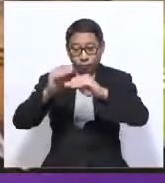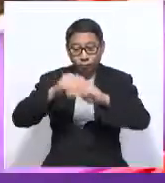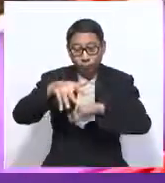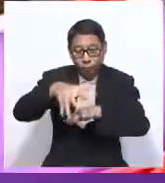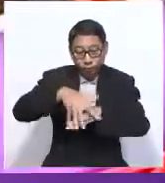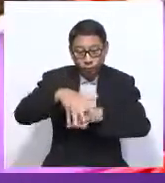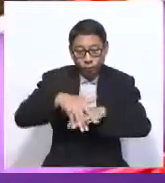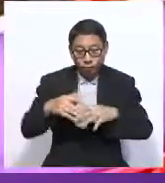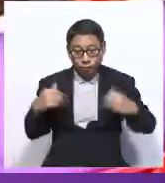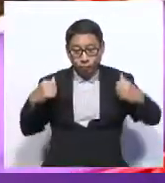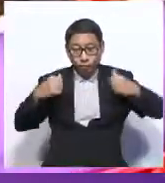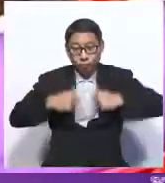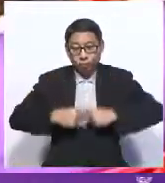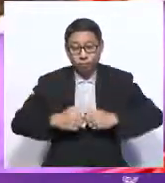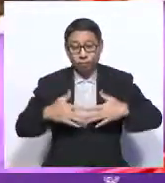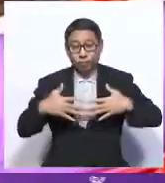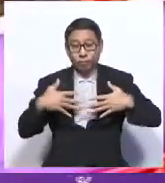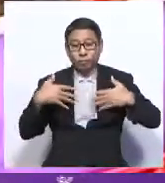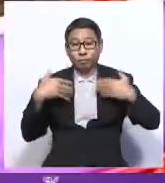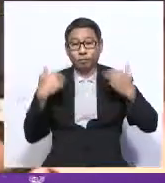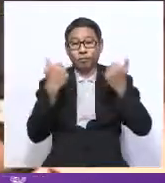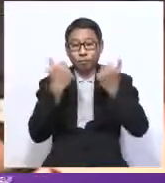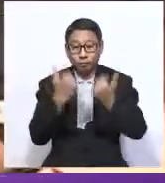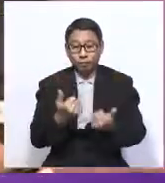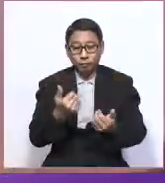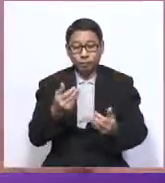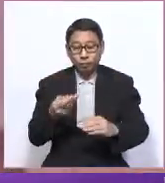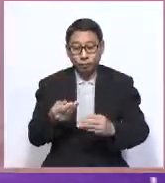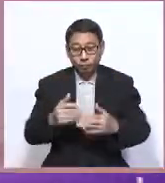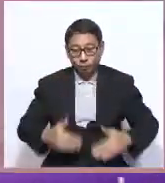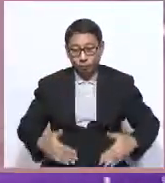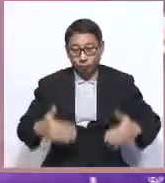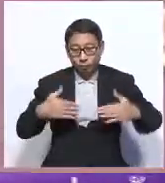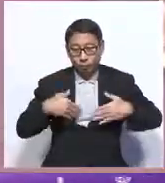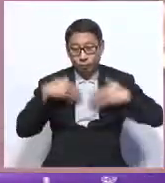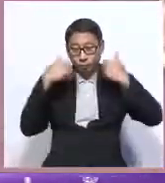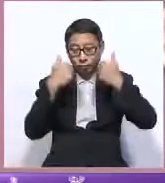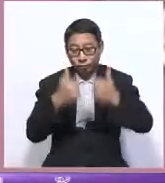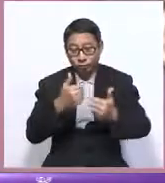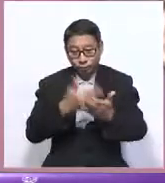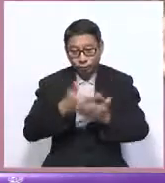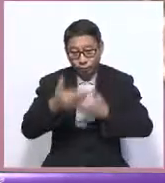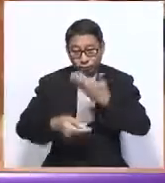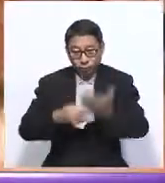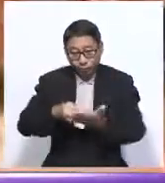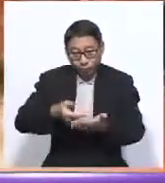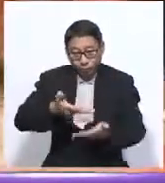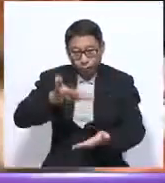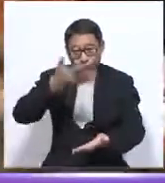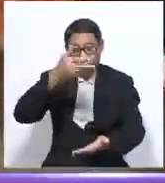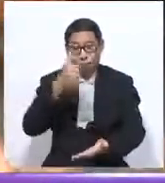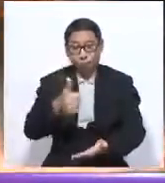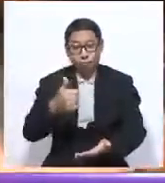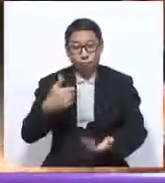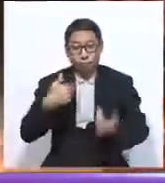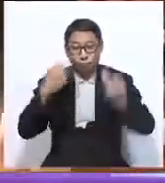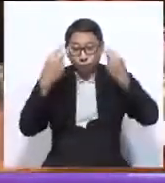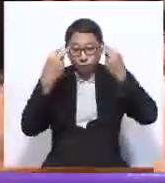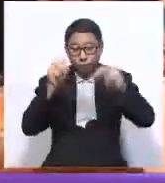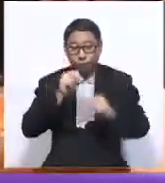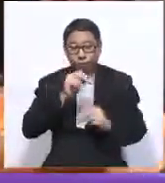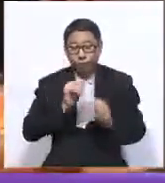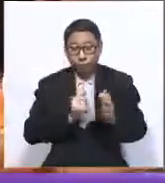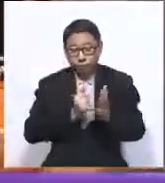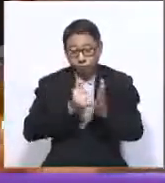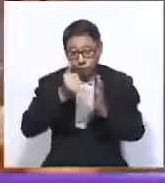ทำให้ผ้าสวมใส่สบายมากยิ่งขึ้นพอใส่ไปแล้วเนี่ยก็จะทำให้ชีวิตเนี่ยดีมากยิ่งขึ้นขายได้ราคาที่ดีมากยิ่งขึ้นนายกรัฐมน